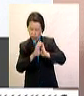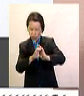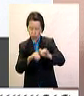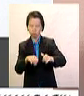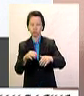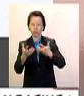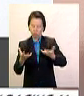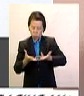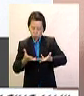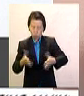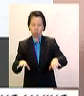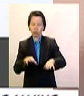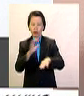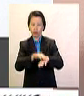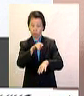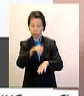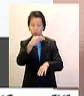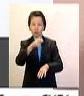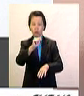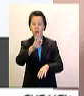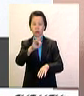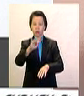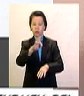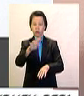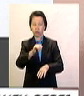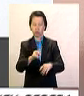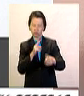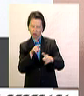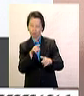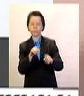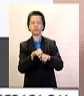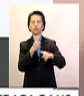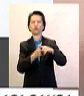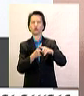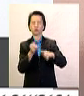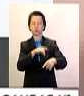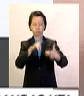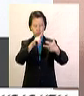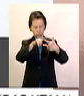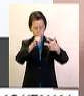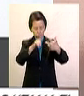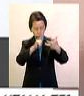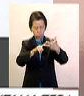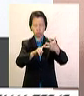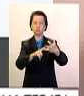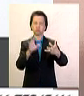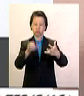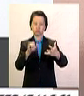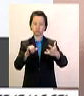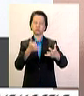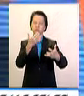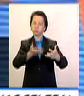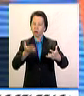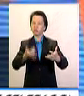juga yang dijalankan ke atas Hafifi ketika itu juga didapati positif. Manakala Hakimi, Zaidi dan Roni disahkan mengambil bahan